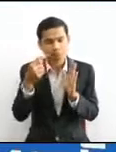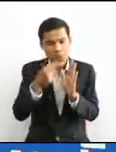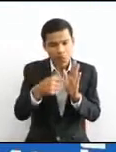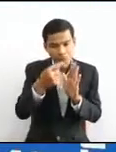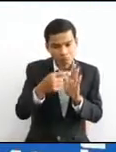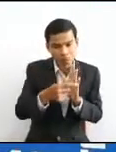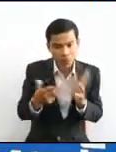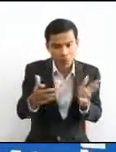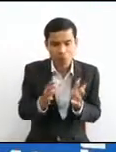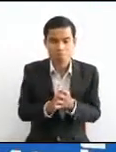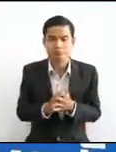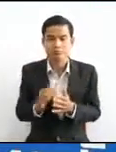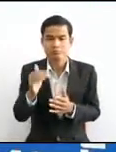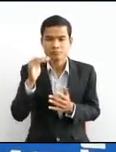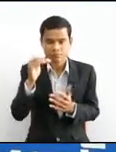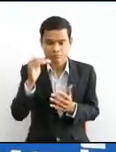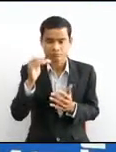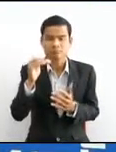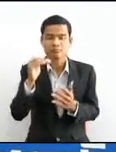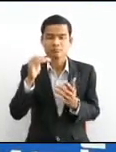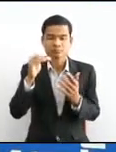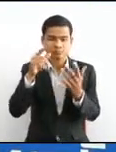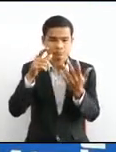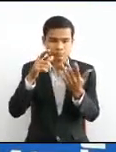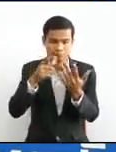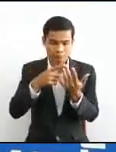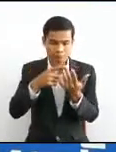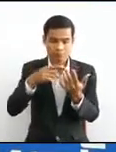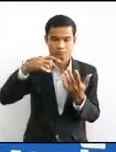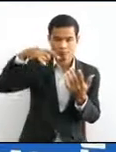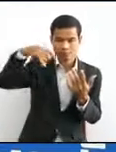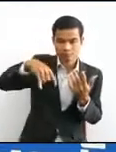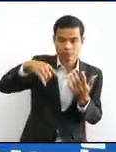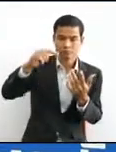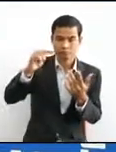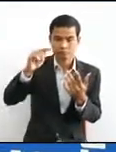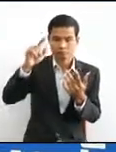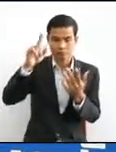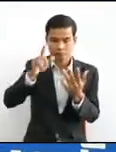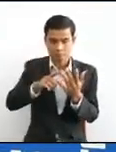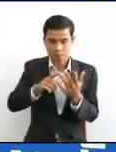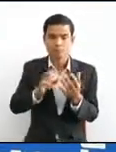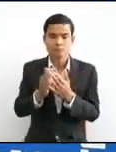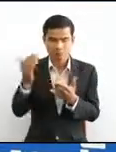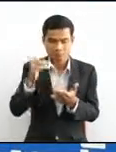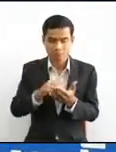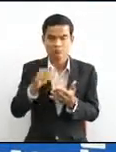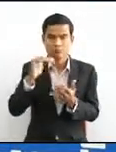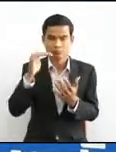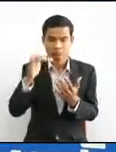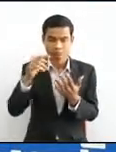tỏ xóm nòng đập toàn này có một đoàn tiết xóm